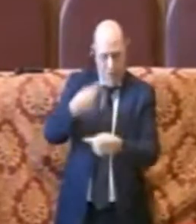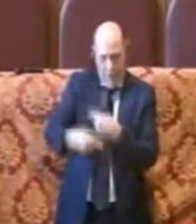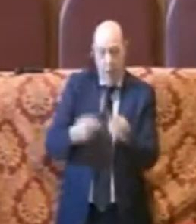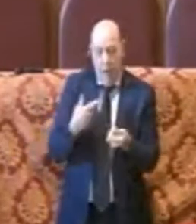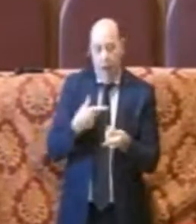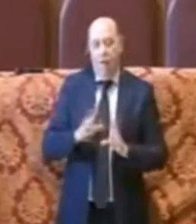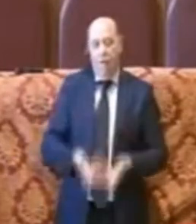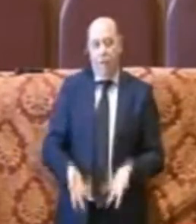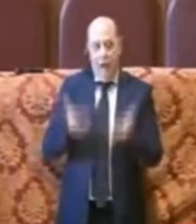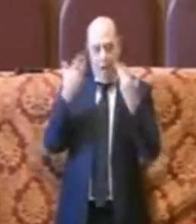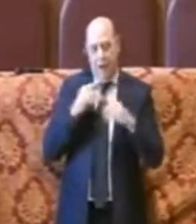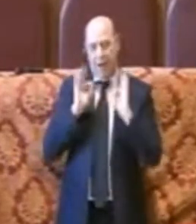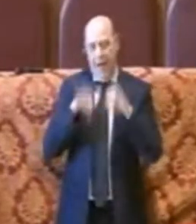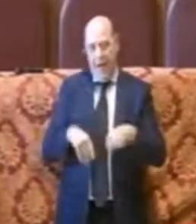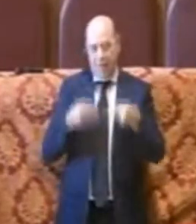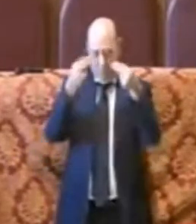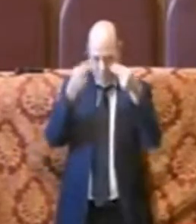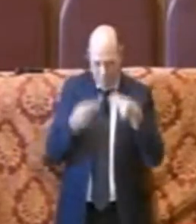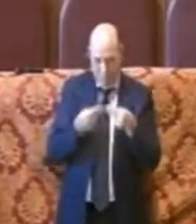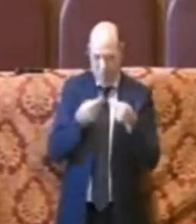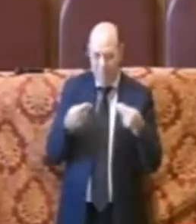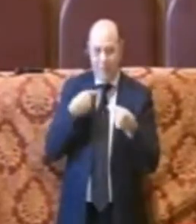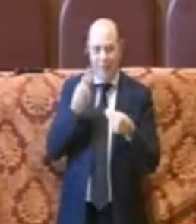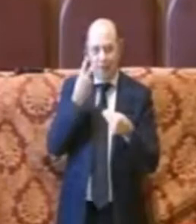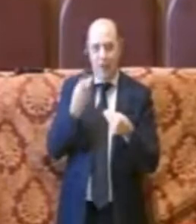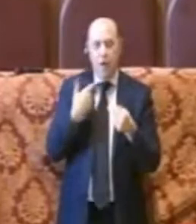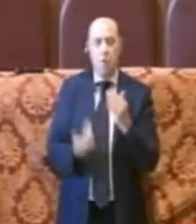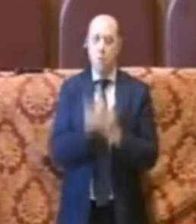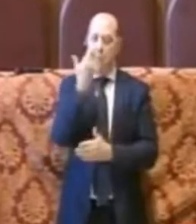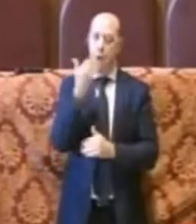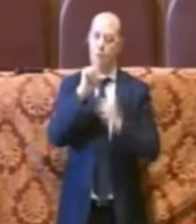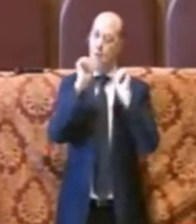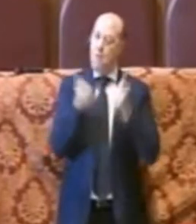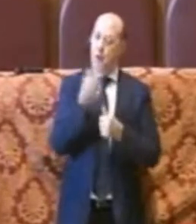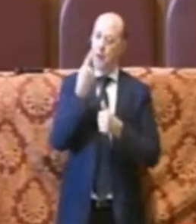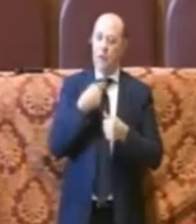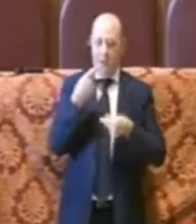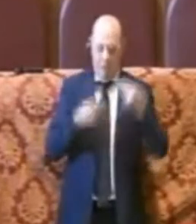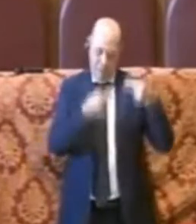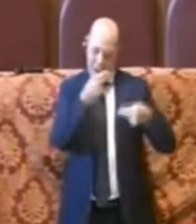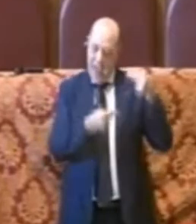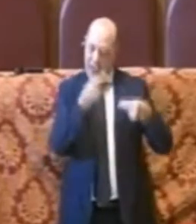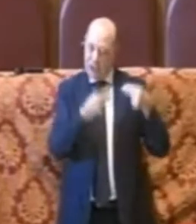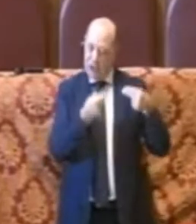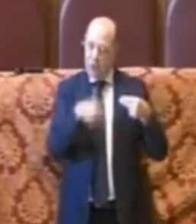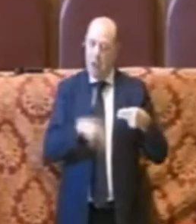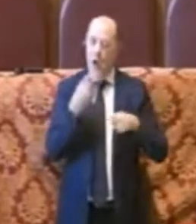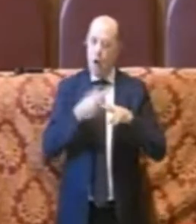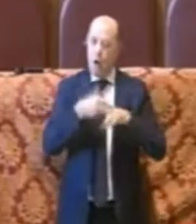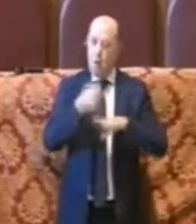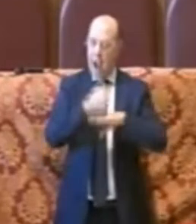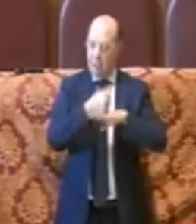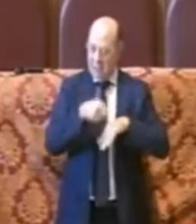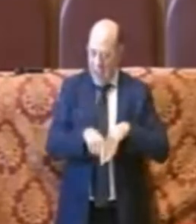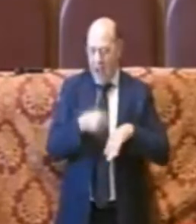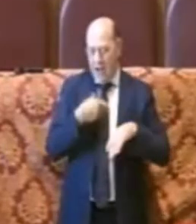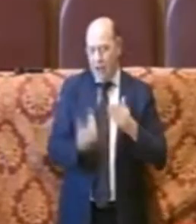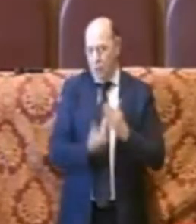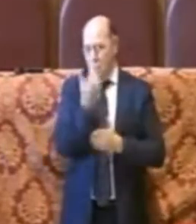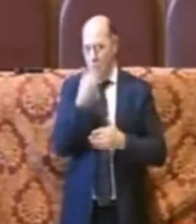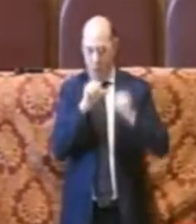conto finalmente di quello che è una nuova modalità di costruzione del bilancio di Roma Capitale. Se pensiamo